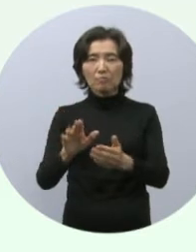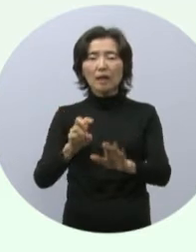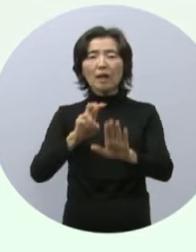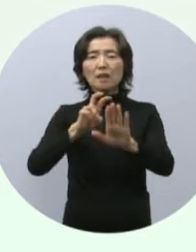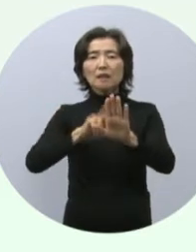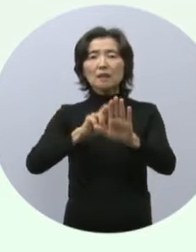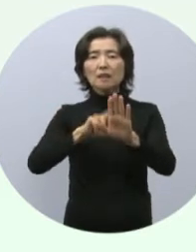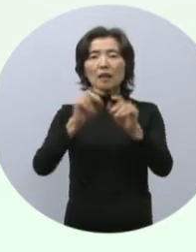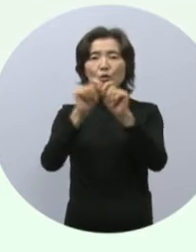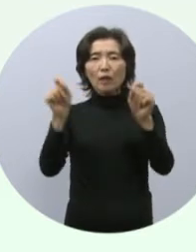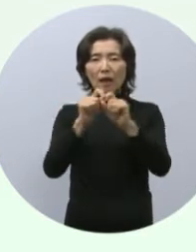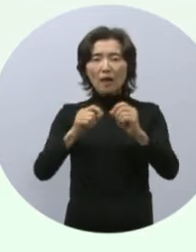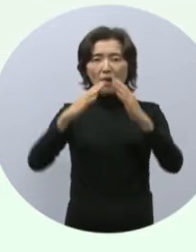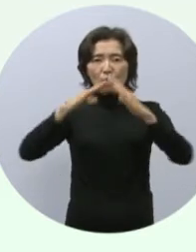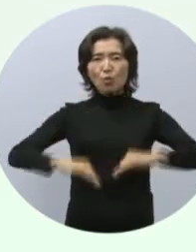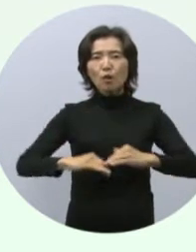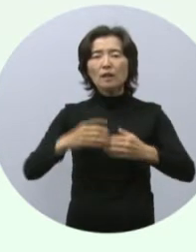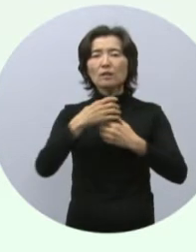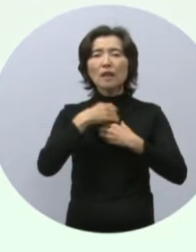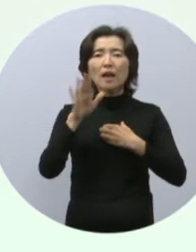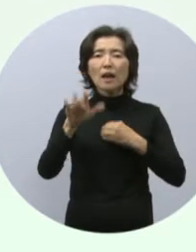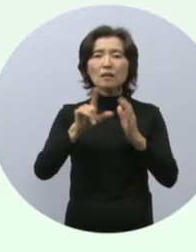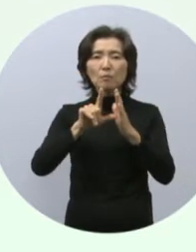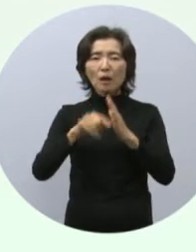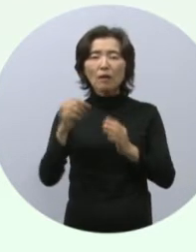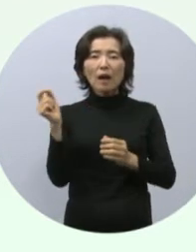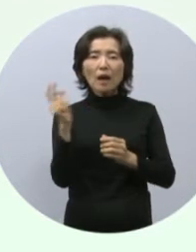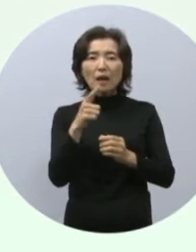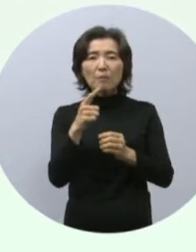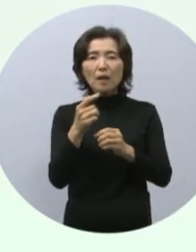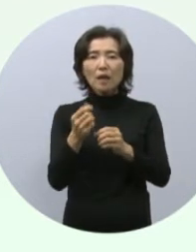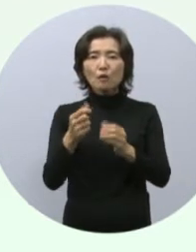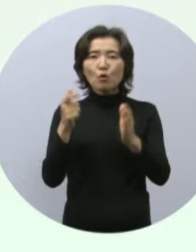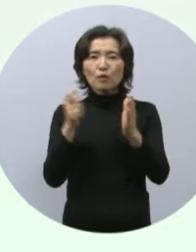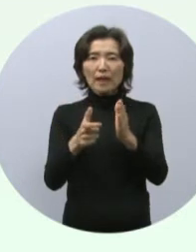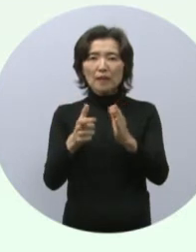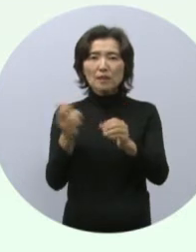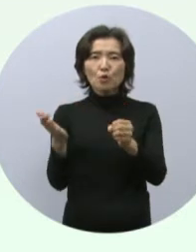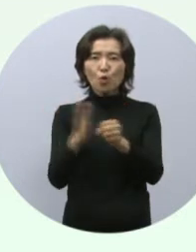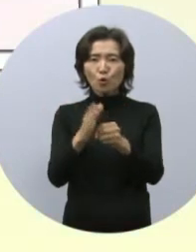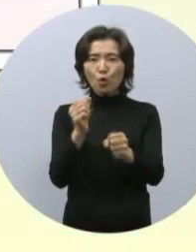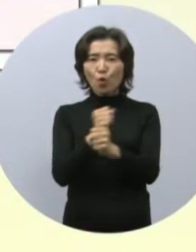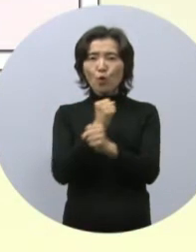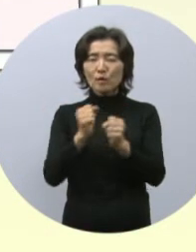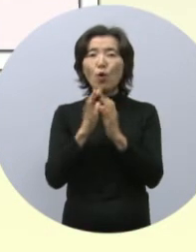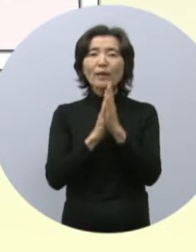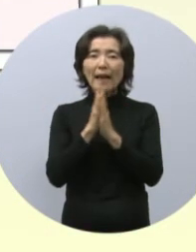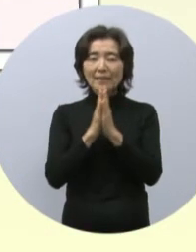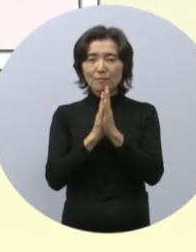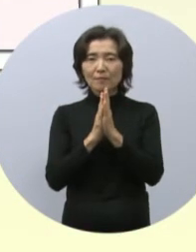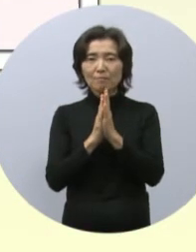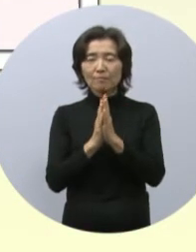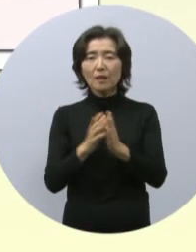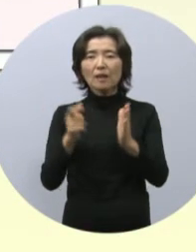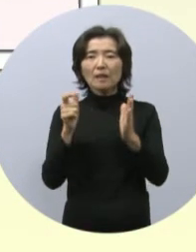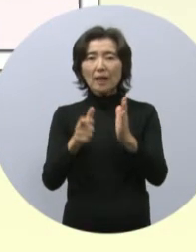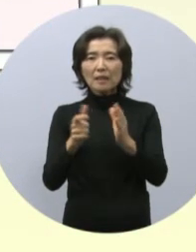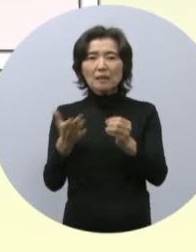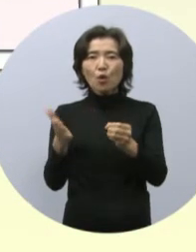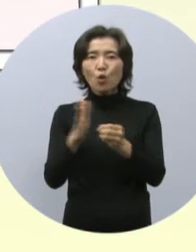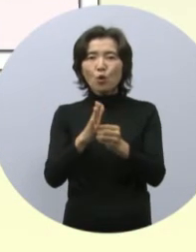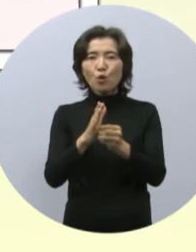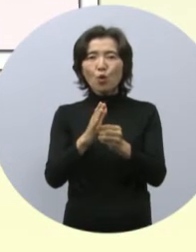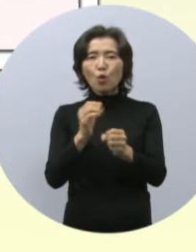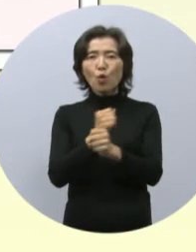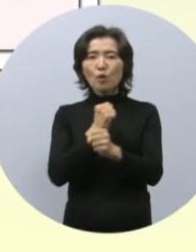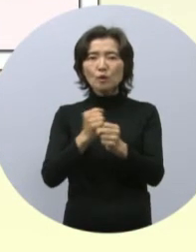倒壊の危険がある場合は早めの耐震補強工事をおすすめします。耐震補強工事の補助